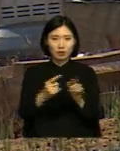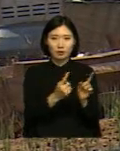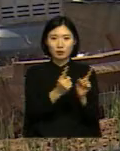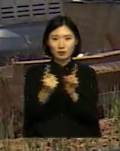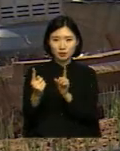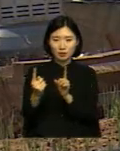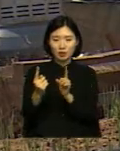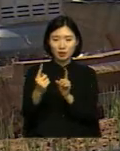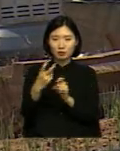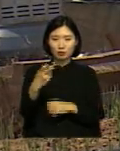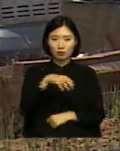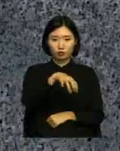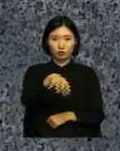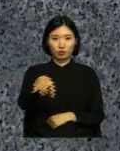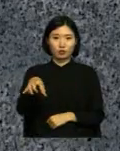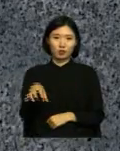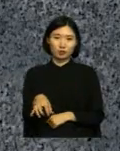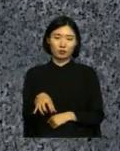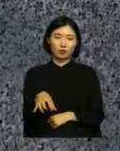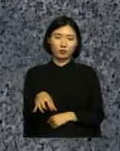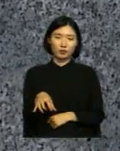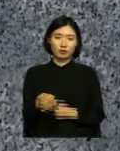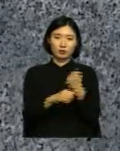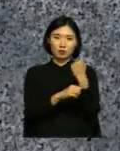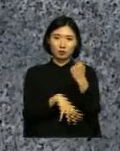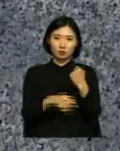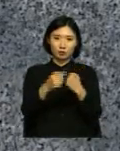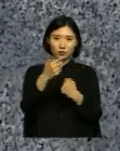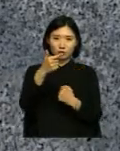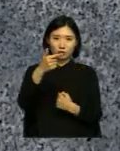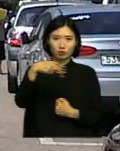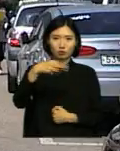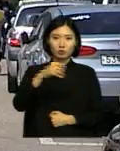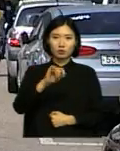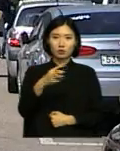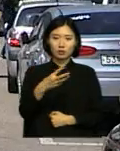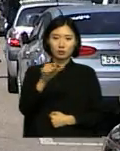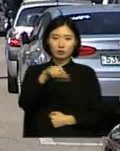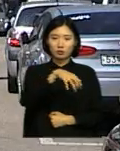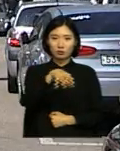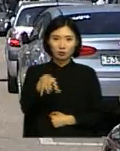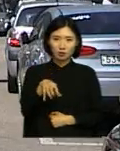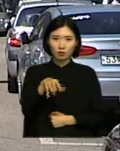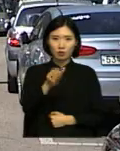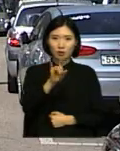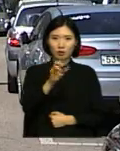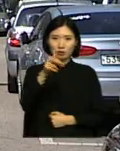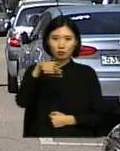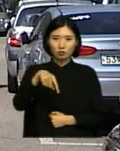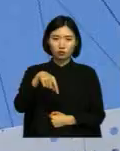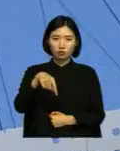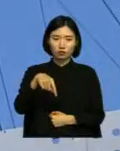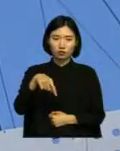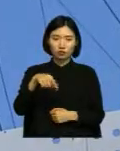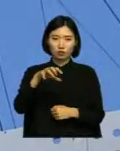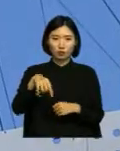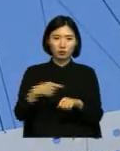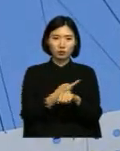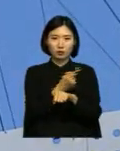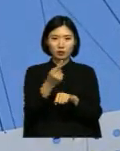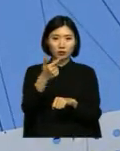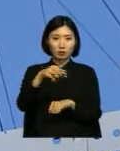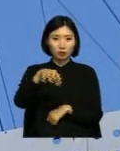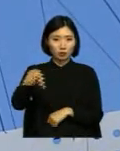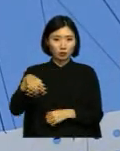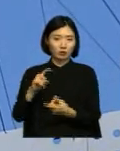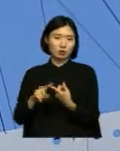대상지는 모두 12곳. 고양시는 기존 뉴딜 사업지 5곳과 행주동 활력 거점을 제외한 나머지 6곳에